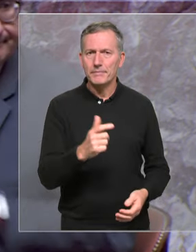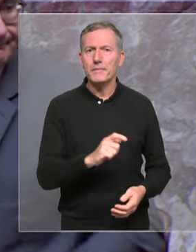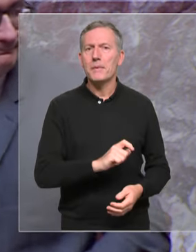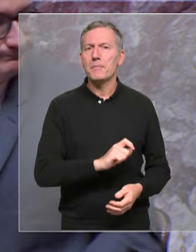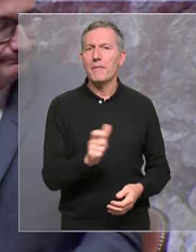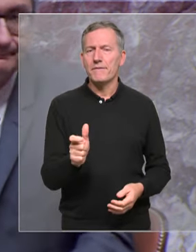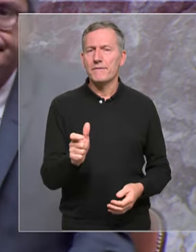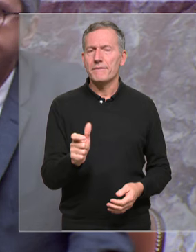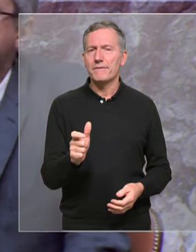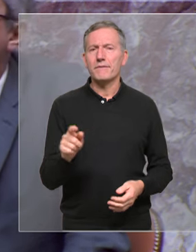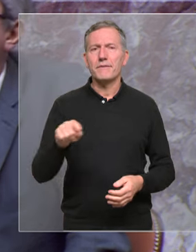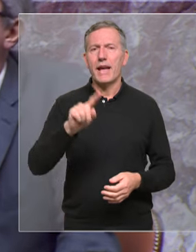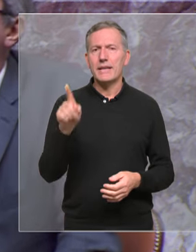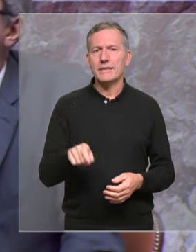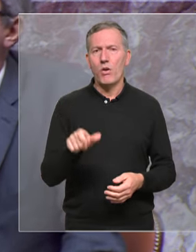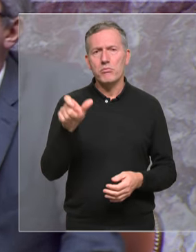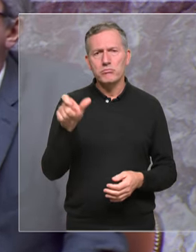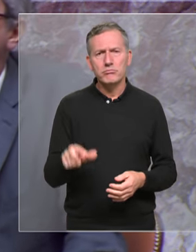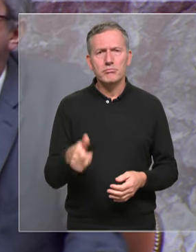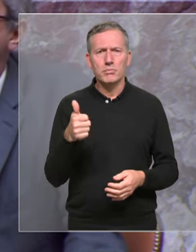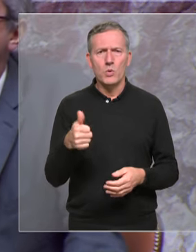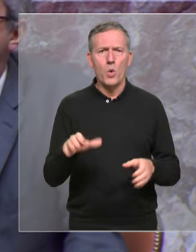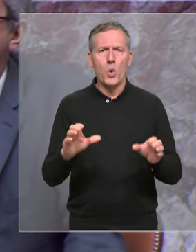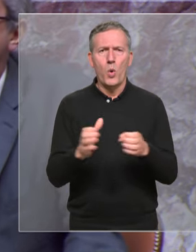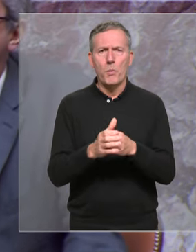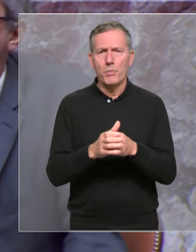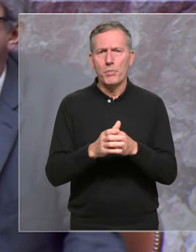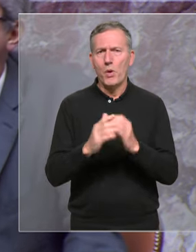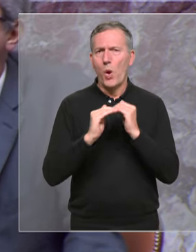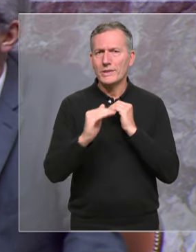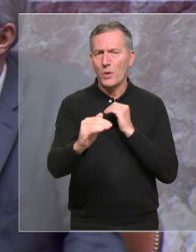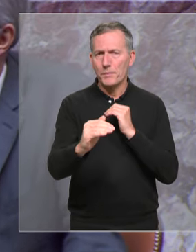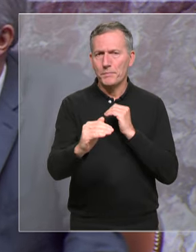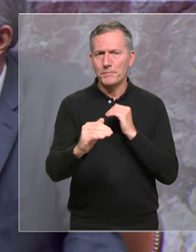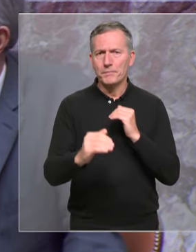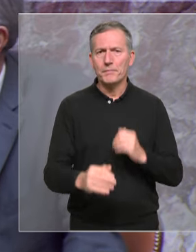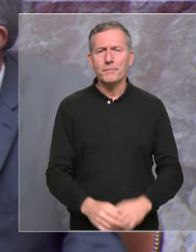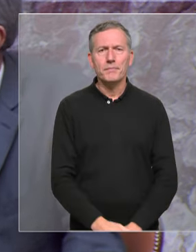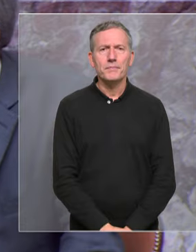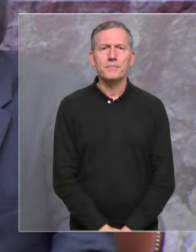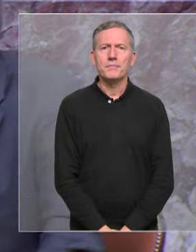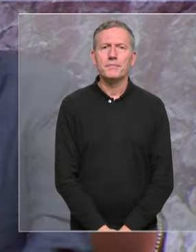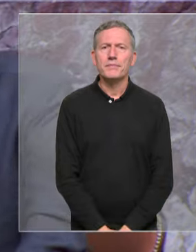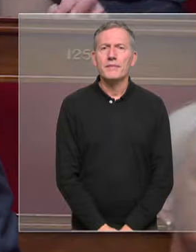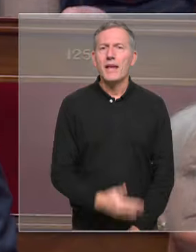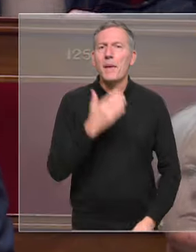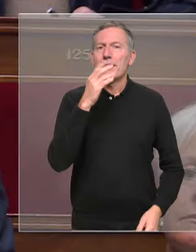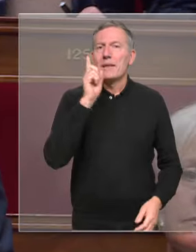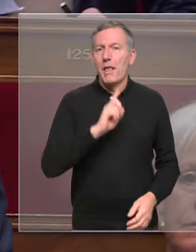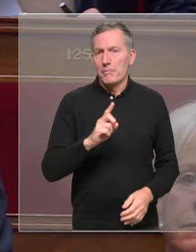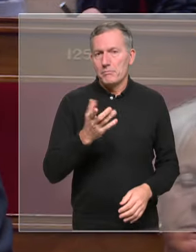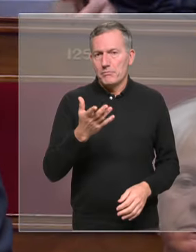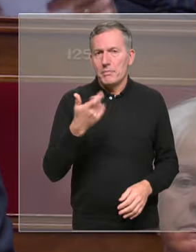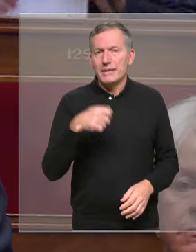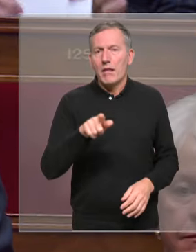La parole est à Monsieur Paul Christophe pour le groupe Horizon. Merci Madame la Présidente. Ma question s'adresse